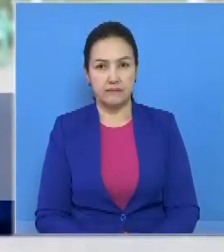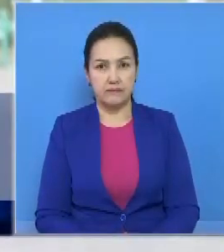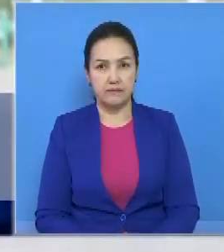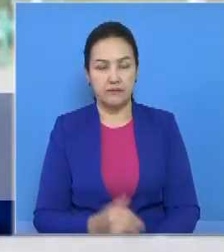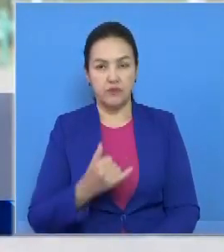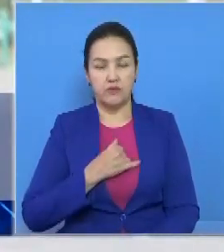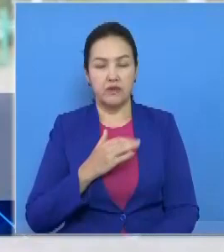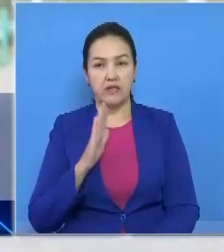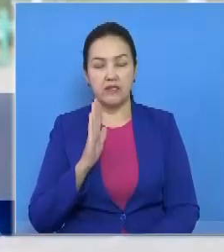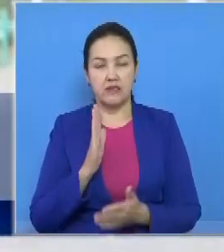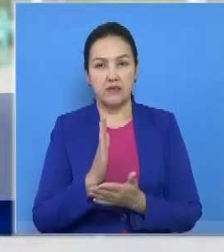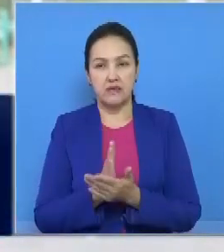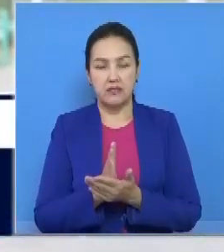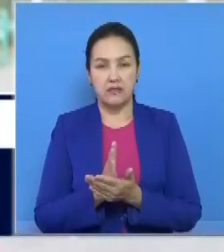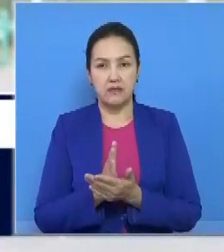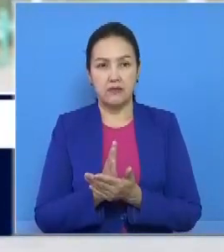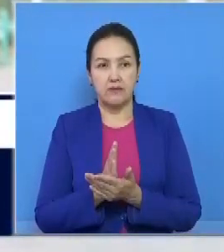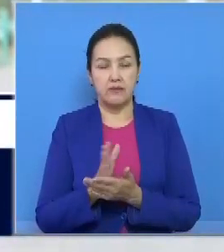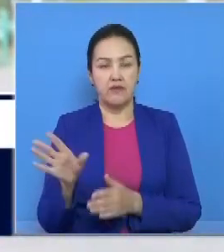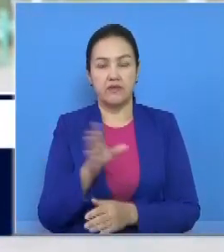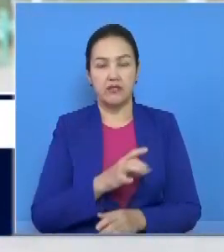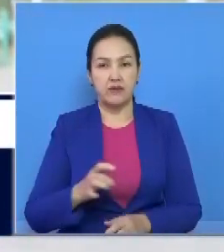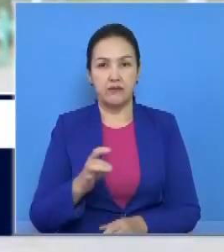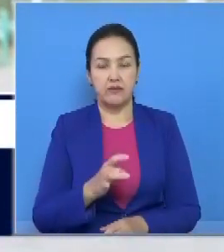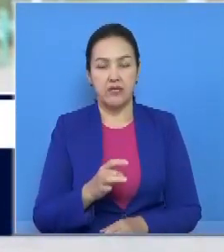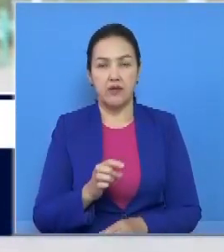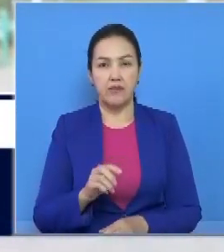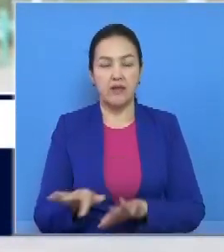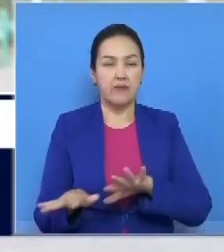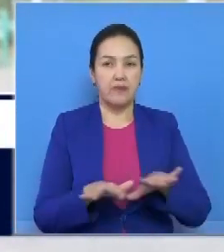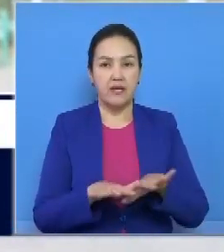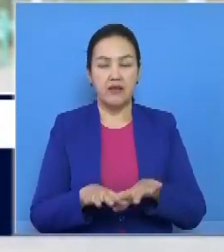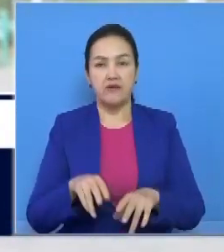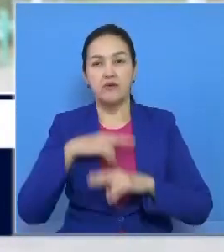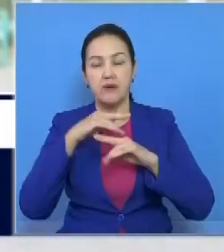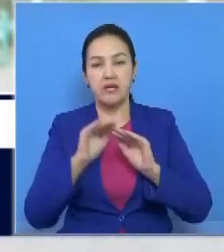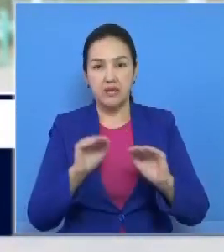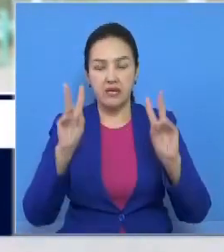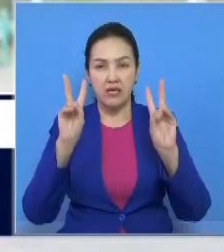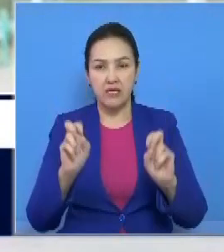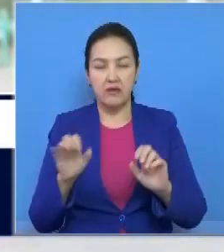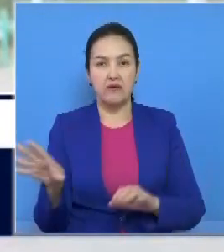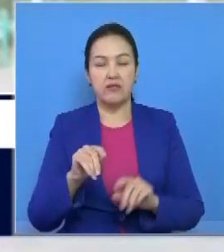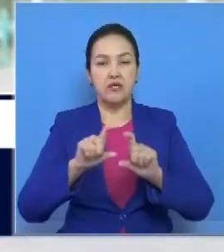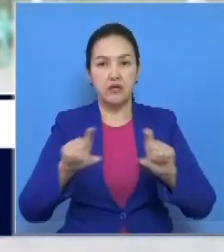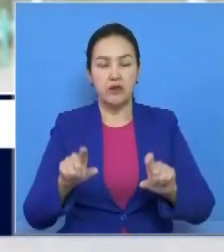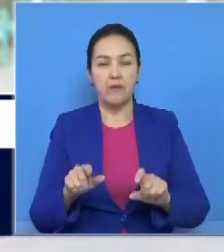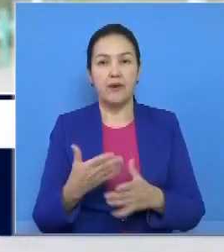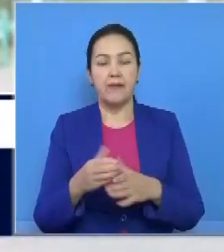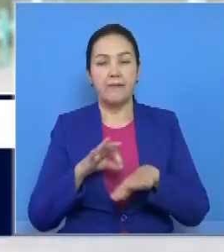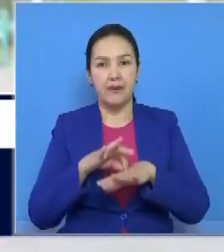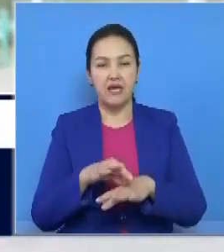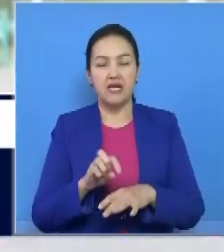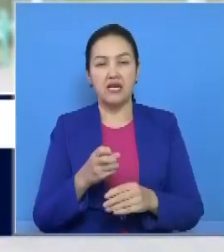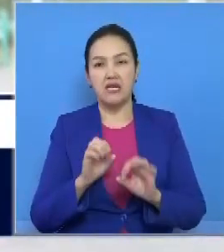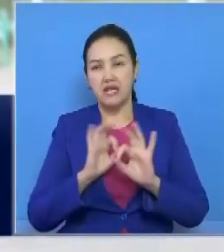У нас идет по всей республике идет оперативно профилактические мероприятия «Внимание, дети». Во всех школах с родительским комитетом мы проводим